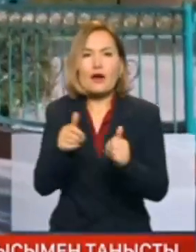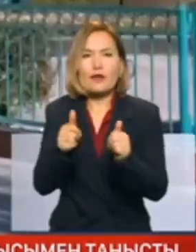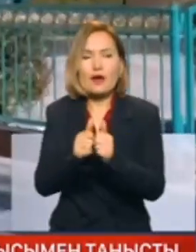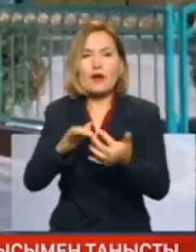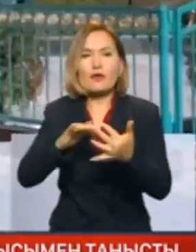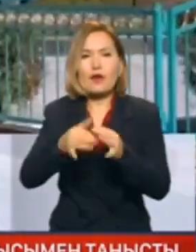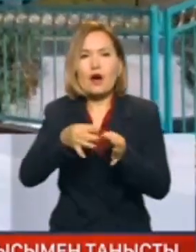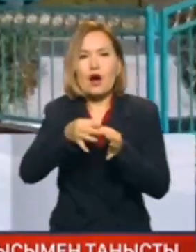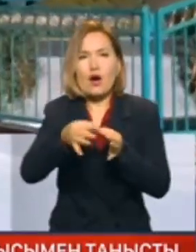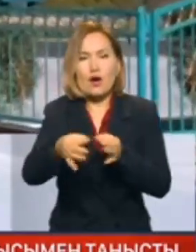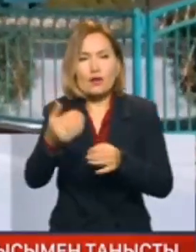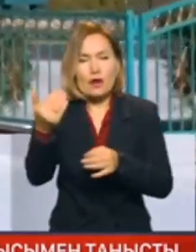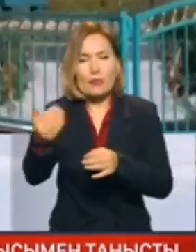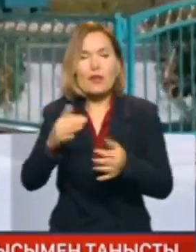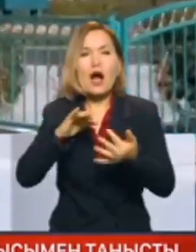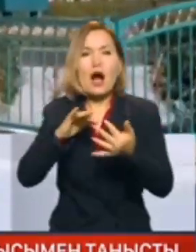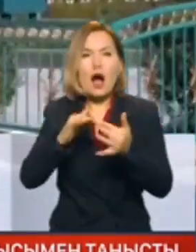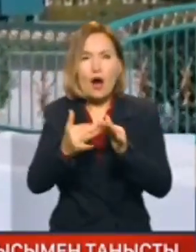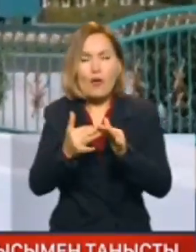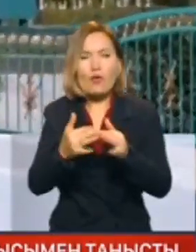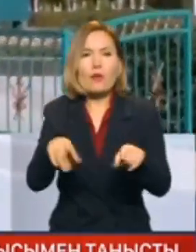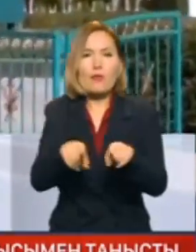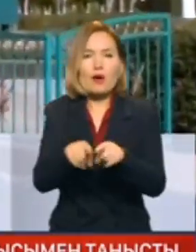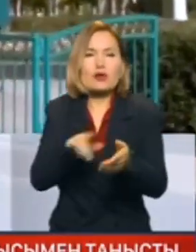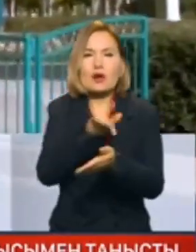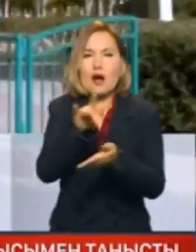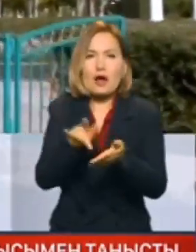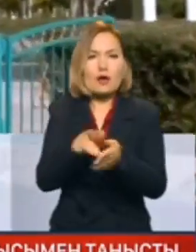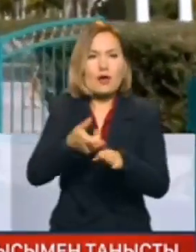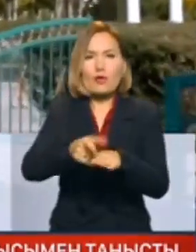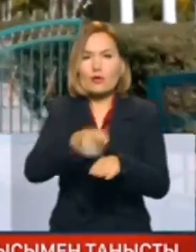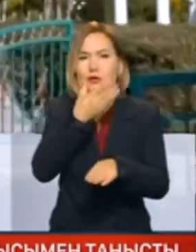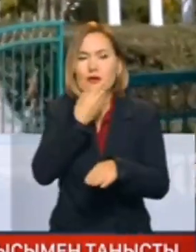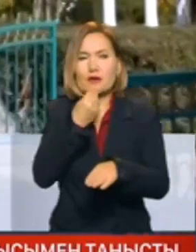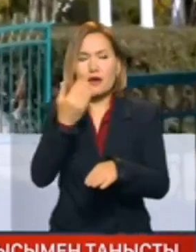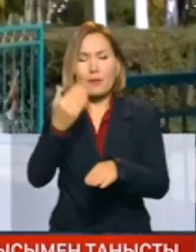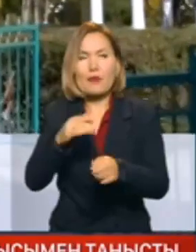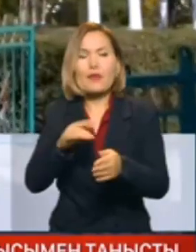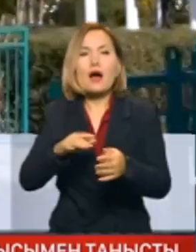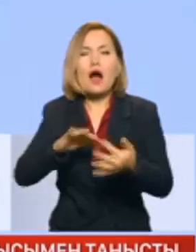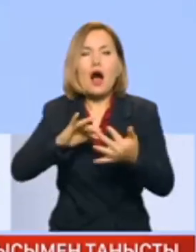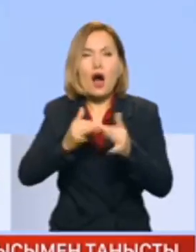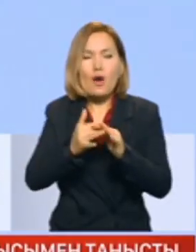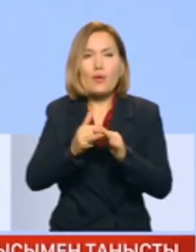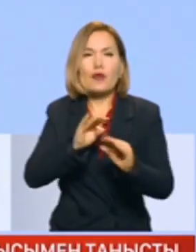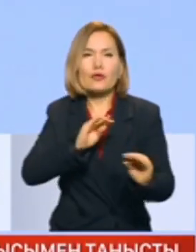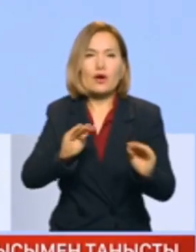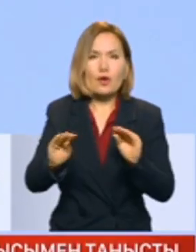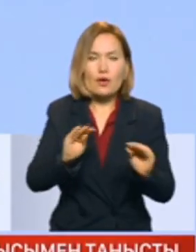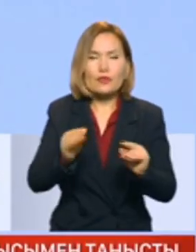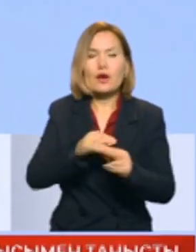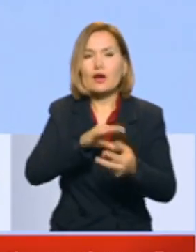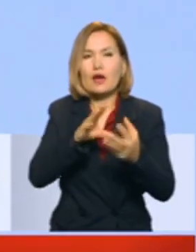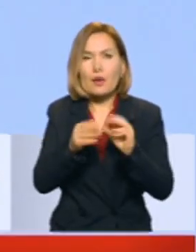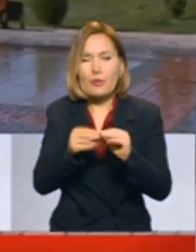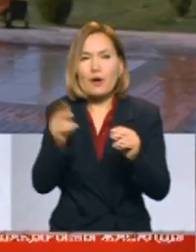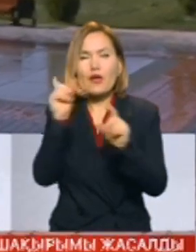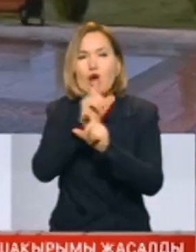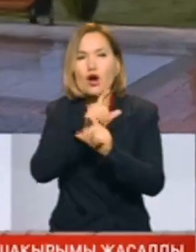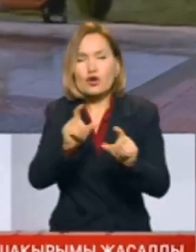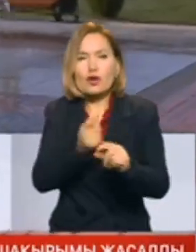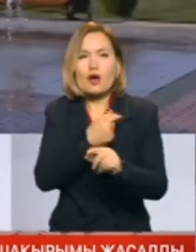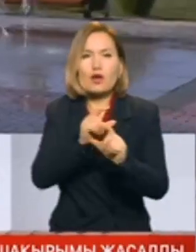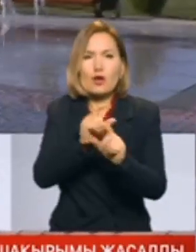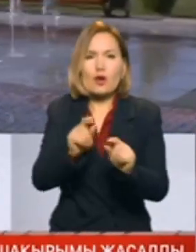Нағи Ілиясов ауылы. Ауыл деген аты ғана айтпесе қаладан кем емес. Ел мекенді абаттандырып, әлеуметтік нысандар салуға жергілікті дәулетті